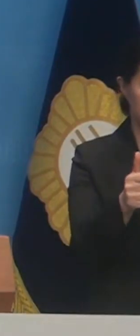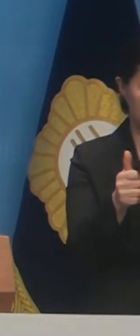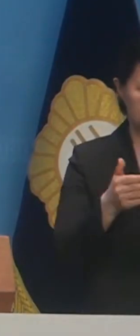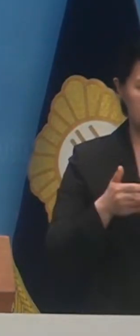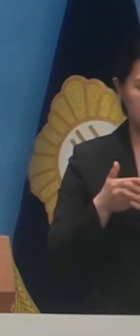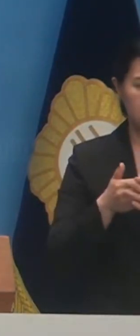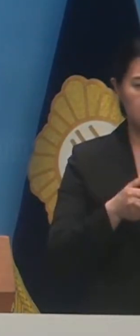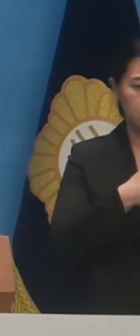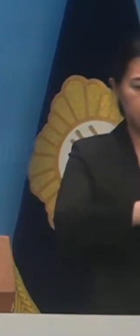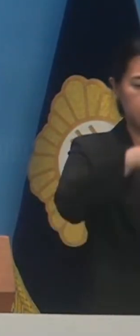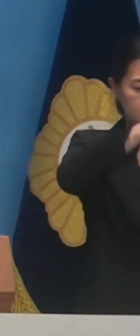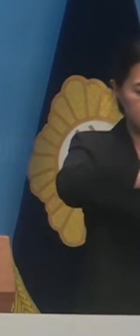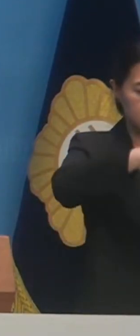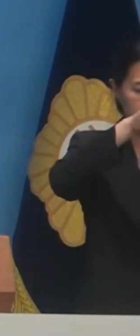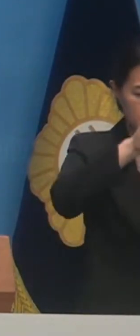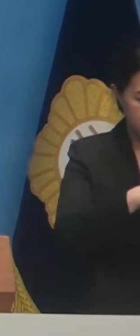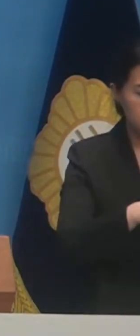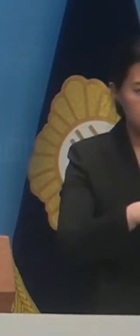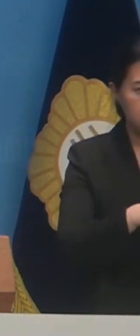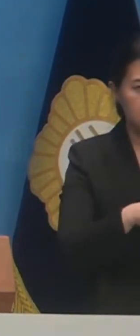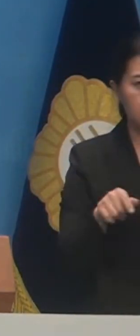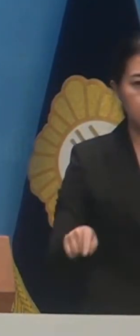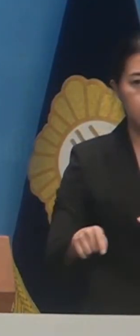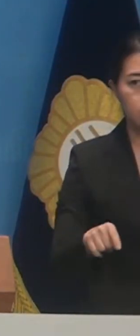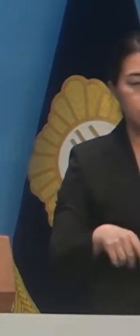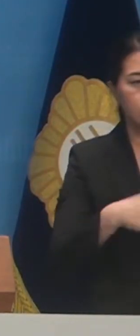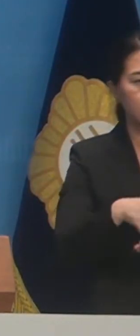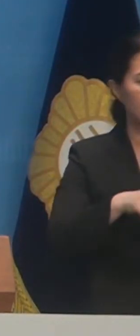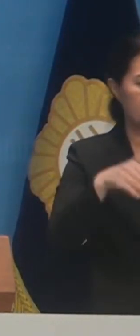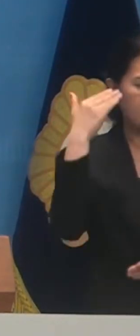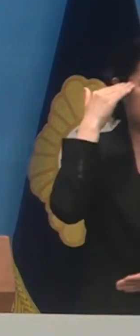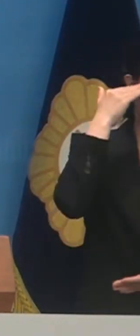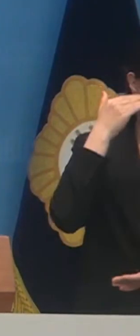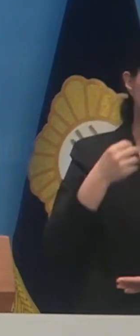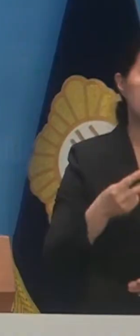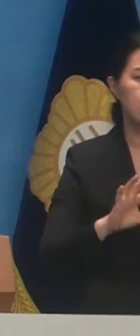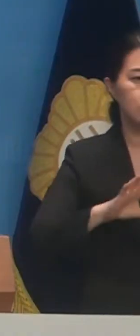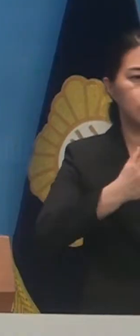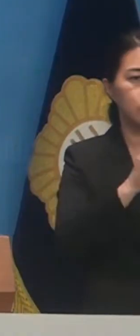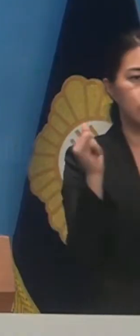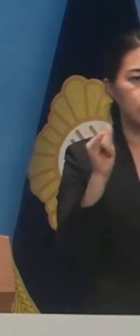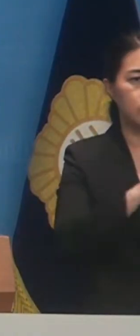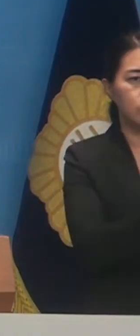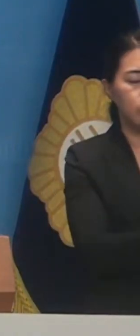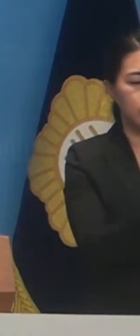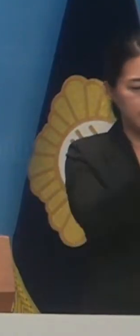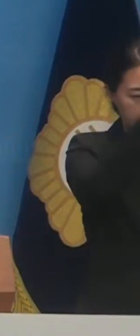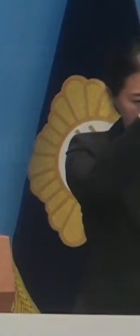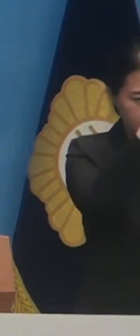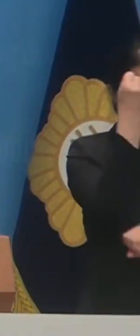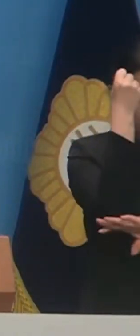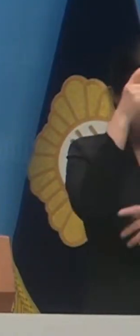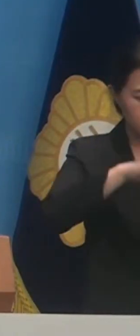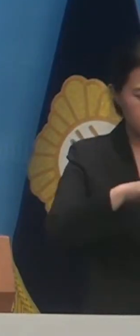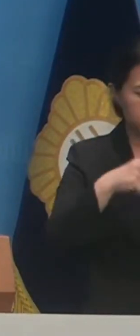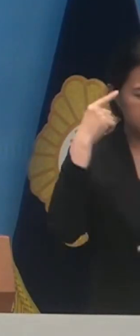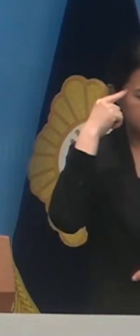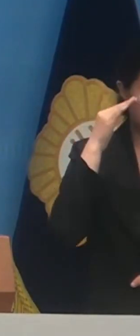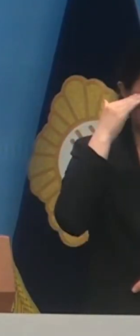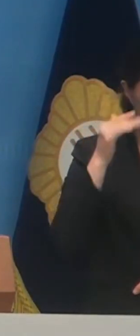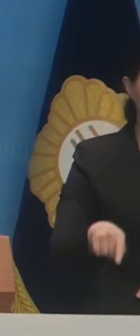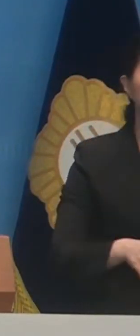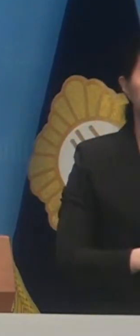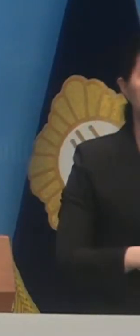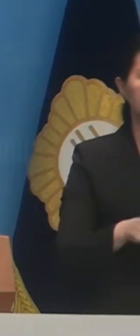탄핵소추안 표결에서 조직적으로 의결정무수를 방해하며 국민주권 원칙을 스스로 훼손했습니다.